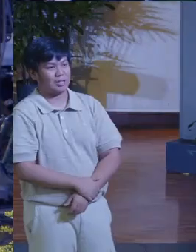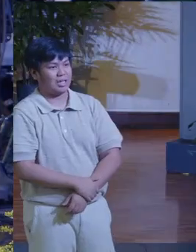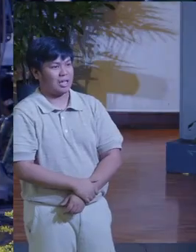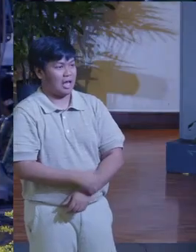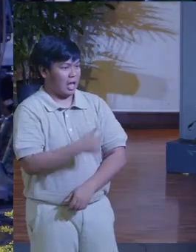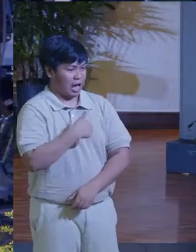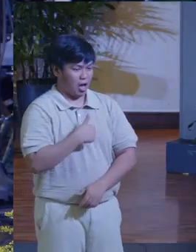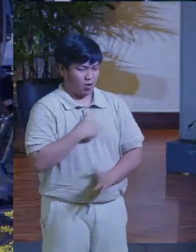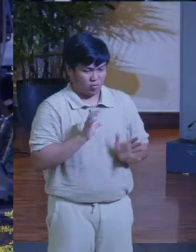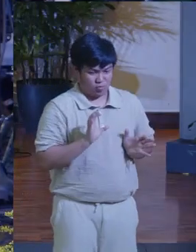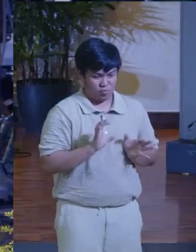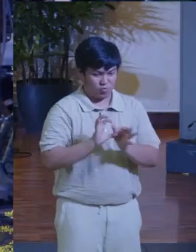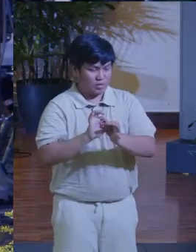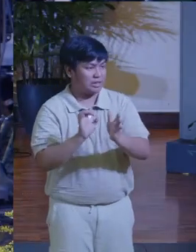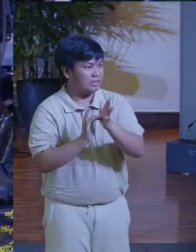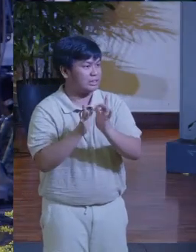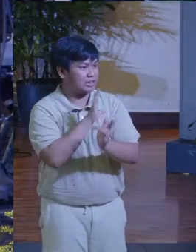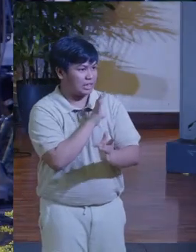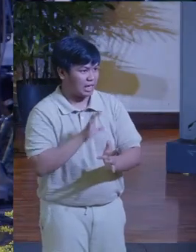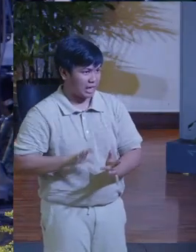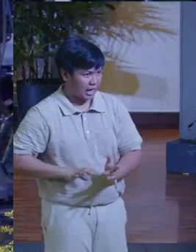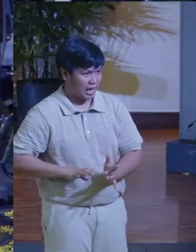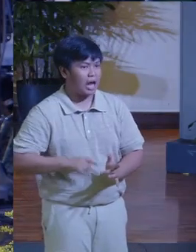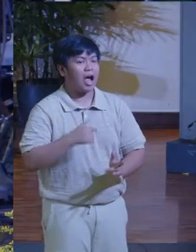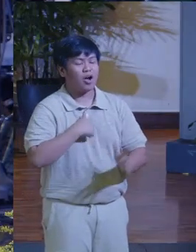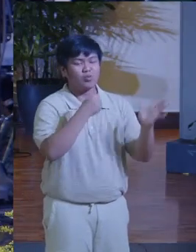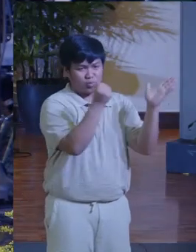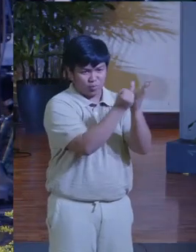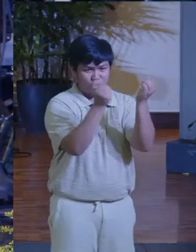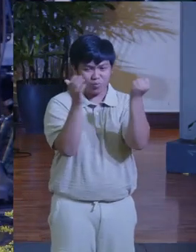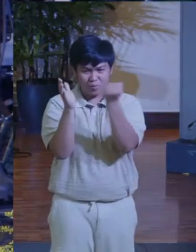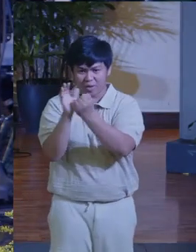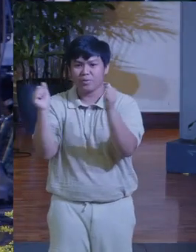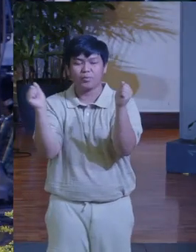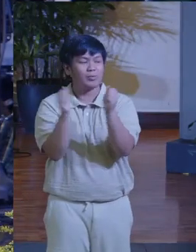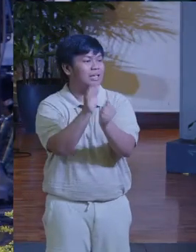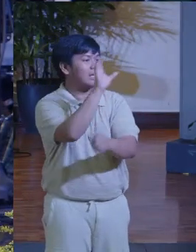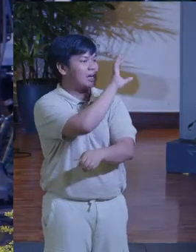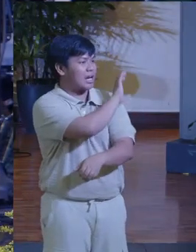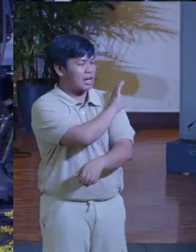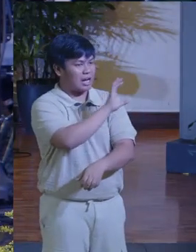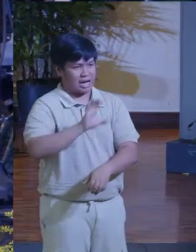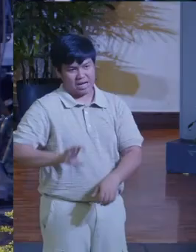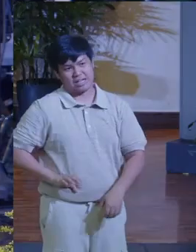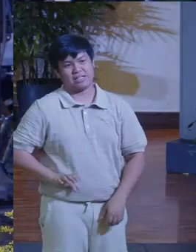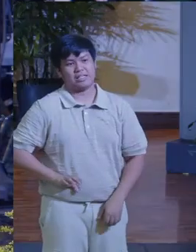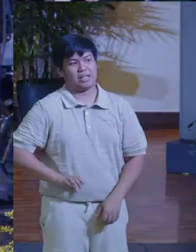I have been crucified with Christ. Yung po ang ibig sabihin nun.